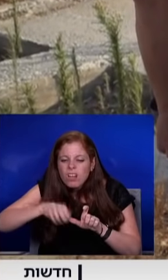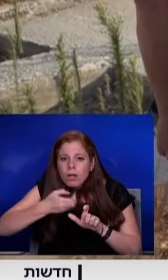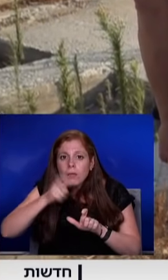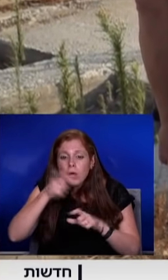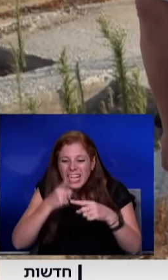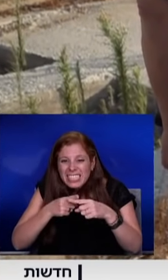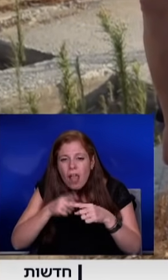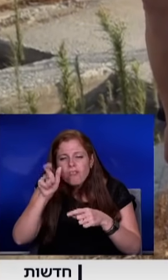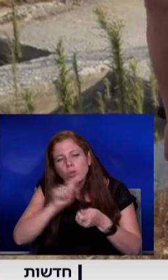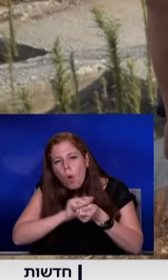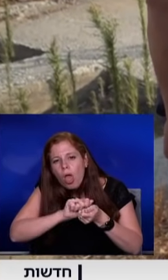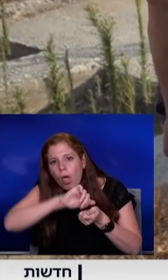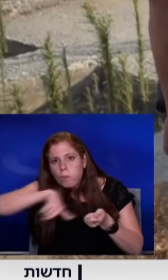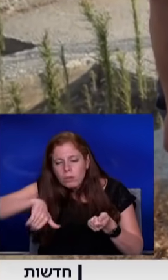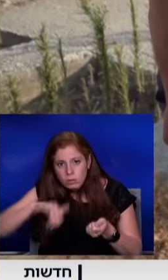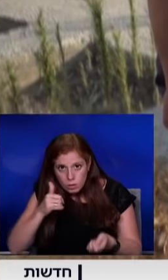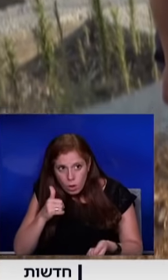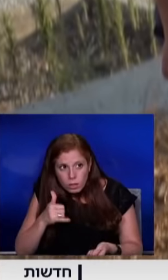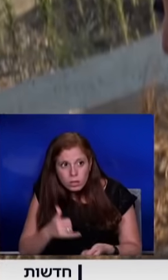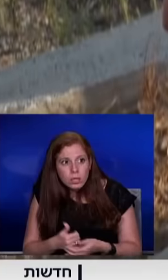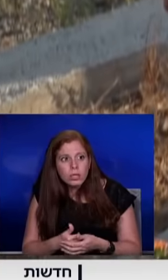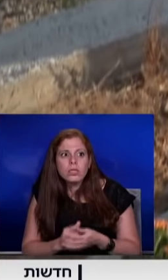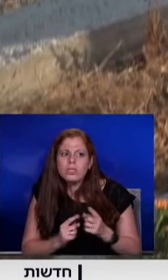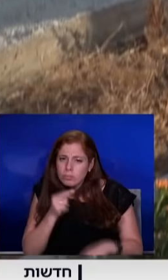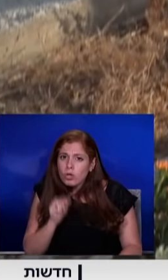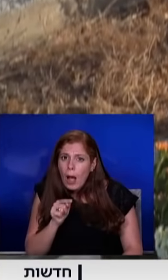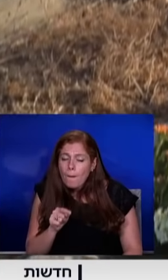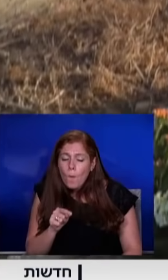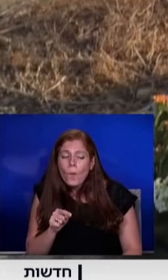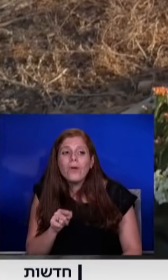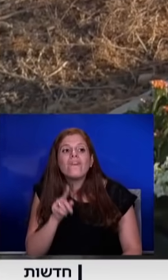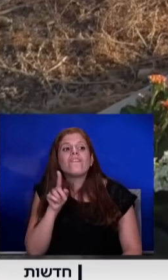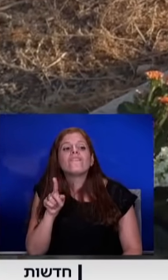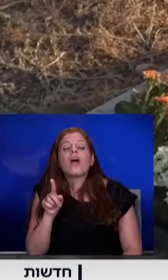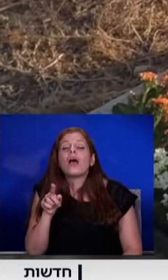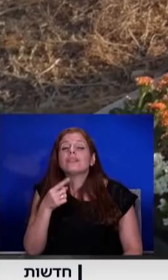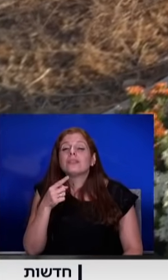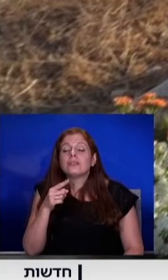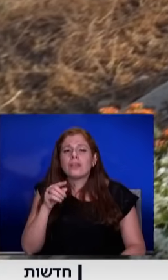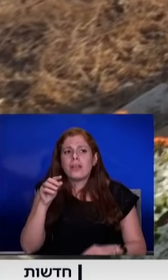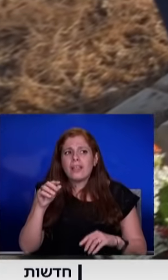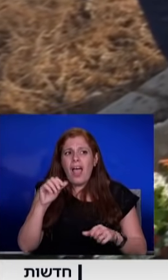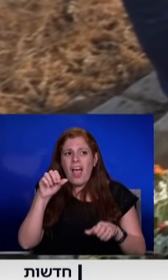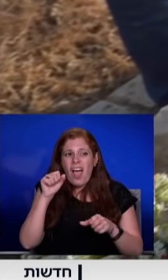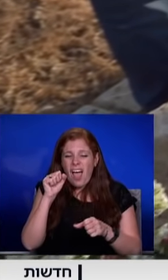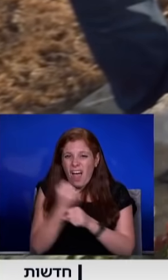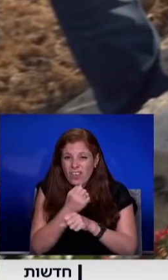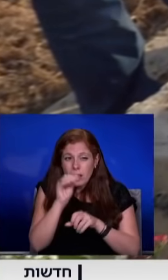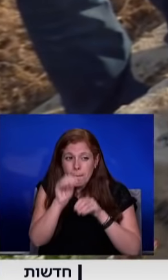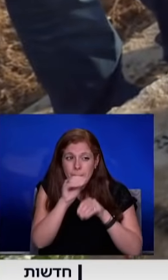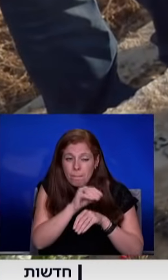הצלב. נכון. זה מה שקרה פה. ואז מישהו הניח את האבנים